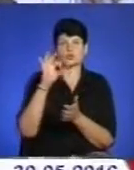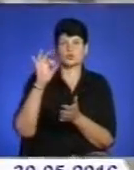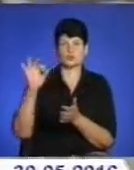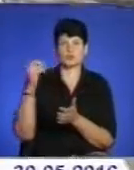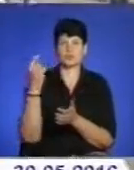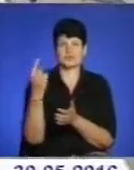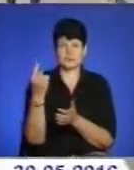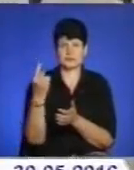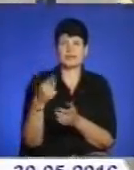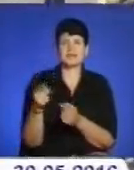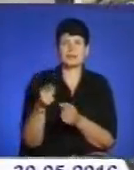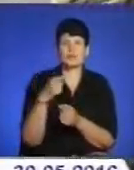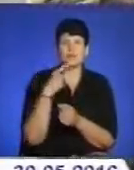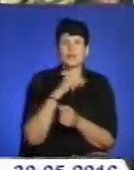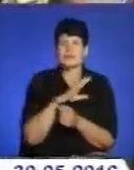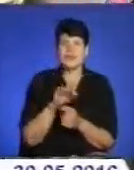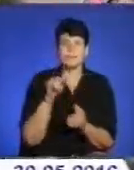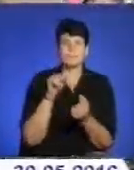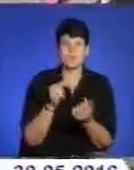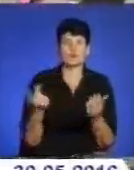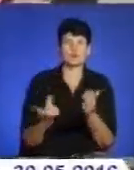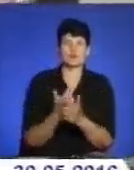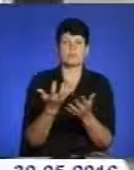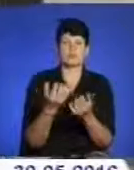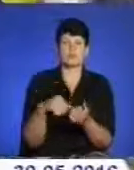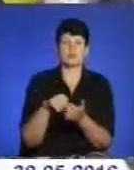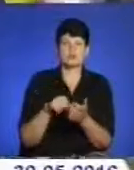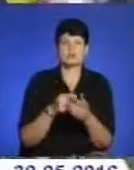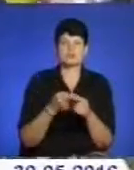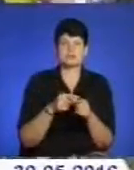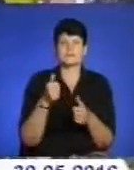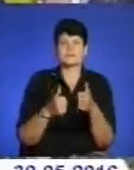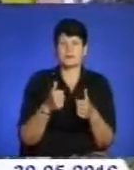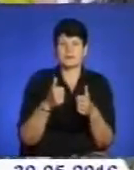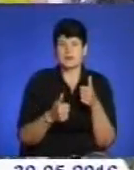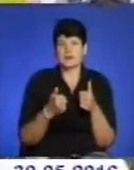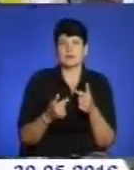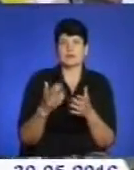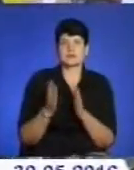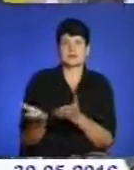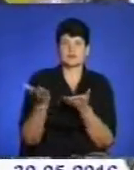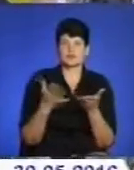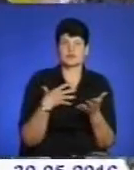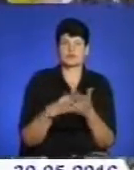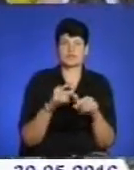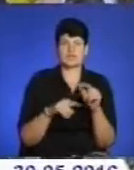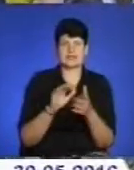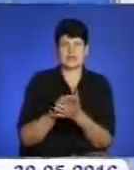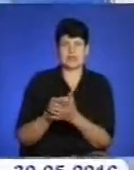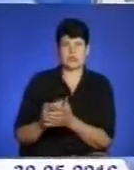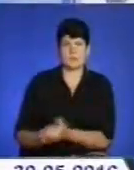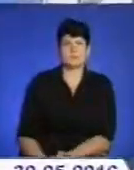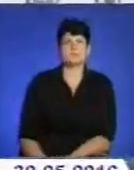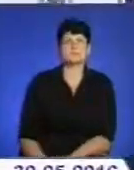ганяємо м'яч, розставляємо фішки і різні ігри реально. Долучилися до забігу і представники влади. Так, міський голова Тернополя був